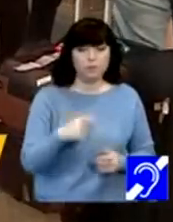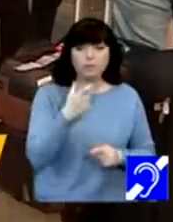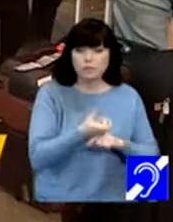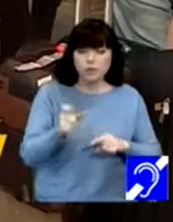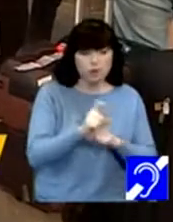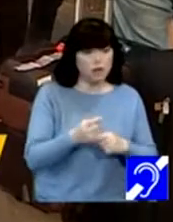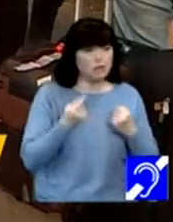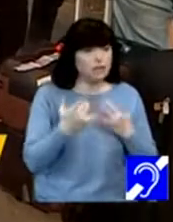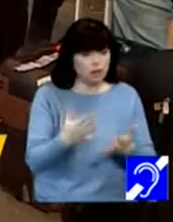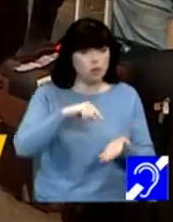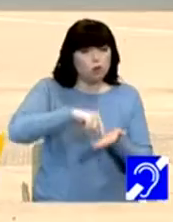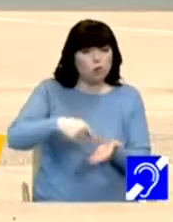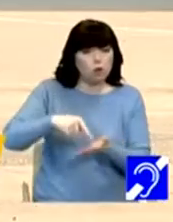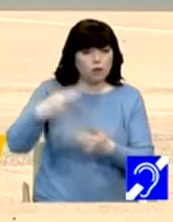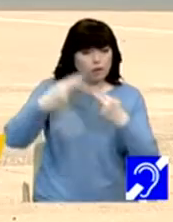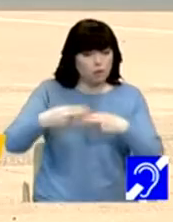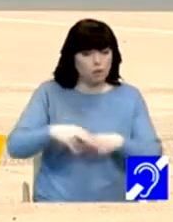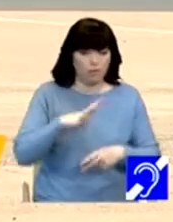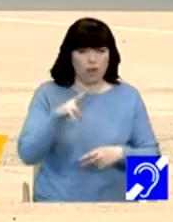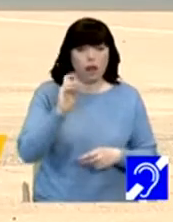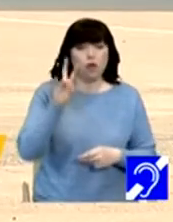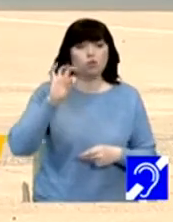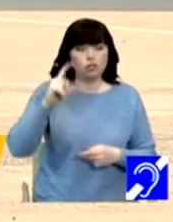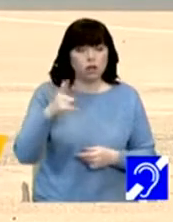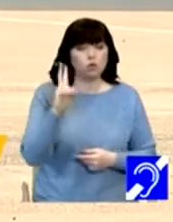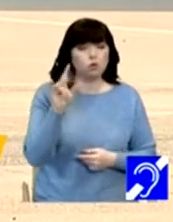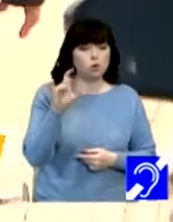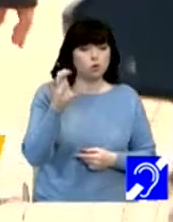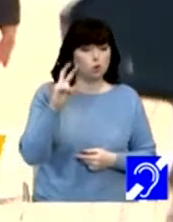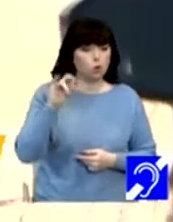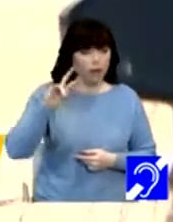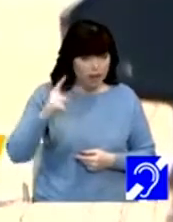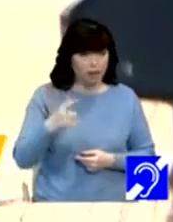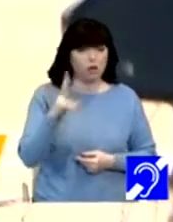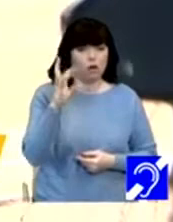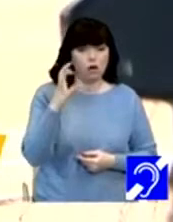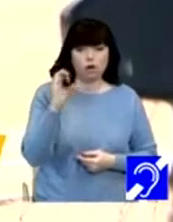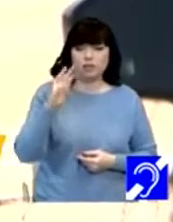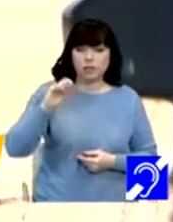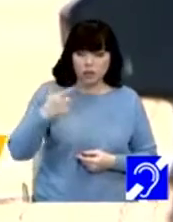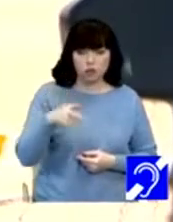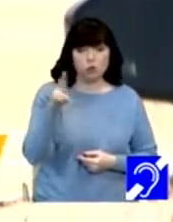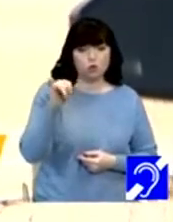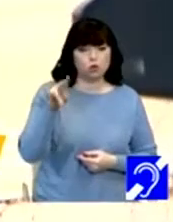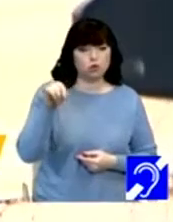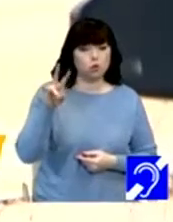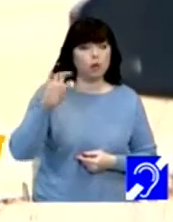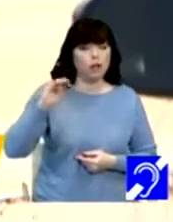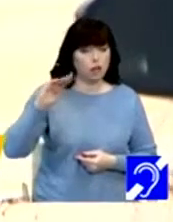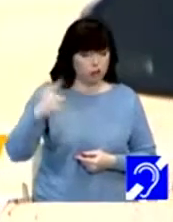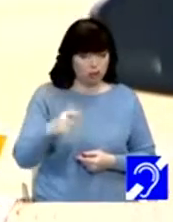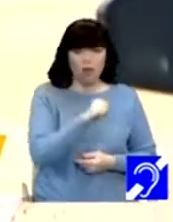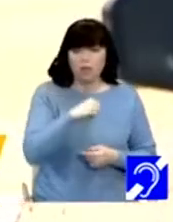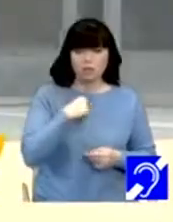mai solicitate puncte de trecere au fost Leușeni, Sculeni, Costești și Giurgiulești. Cea mai intensă perioadă se înregistrează între